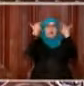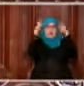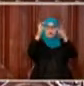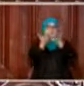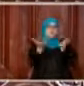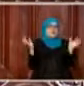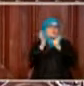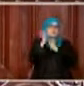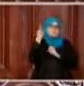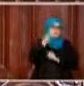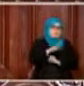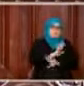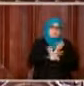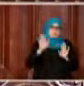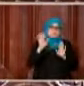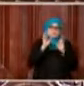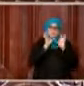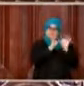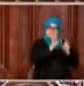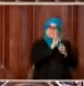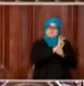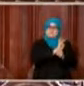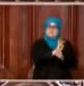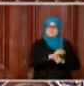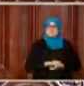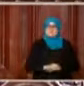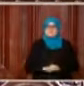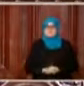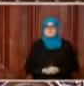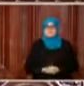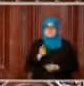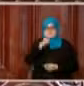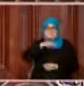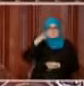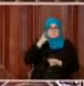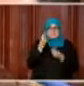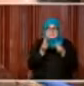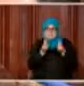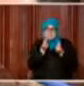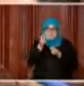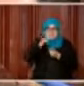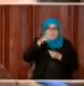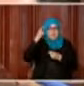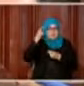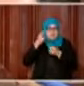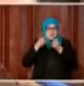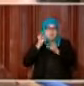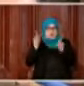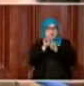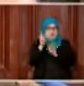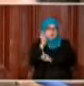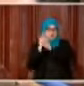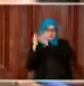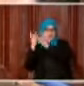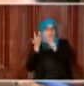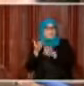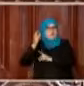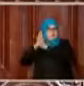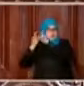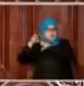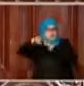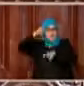ومن كان يهز الحنين للعودة إلى الوراء